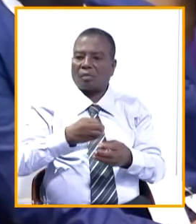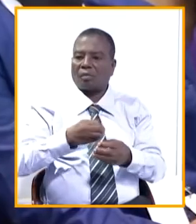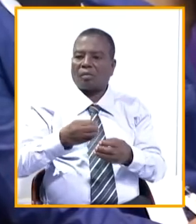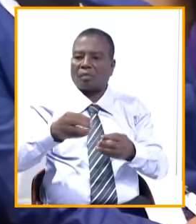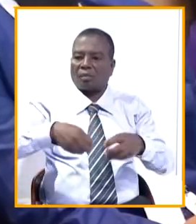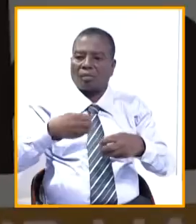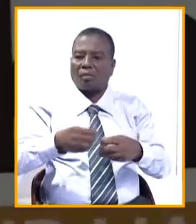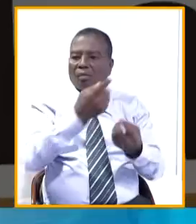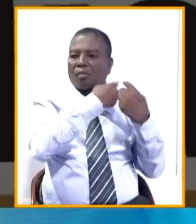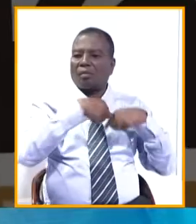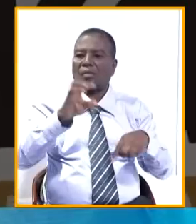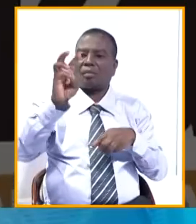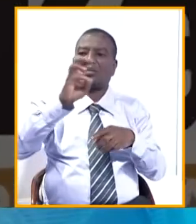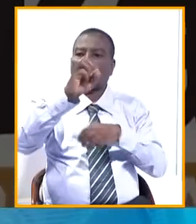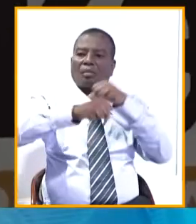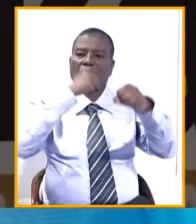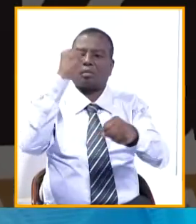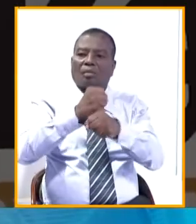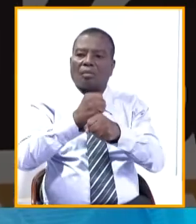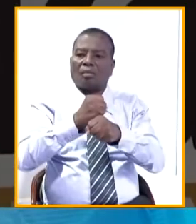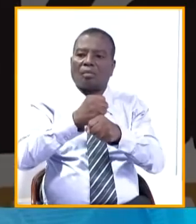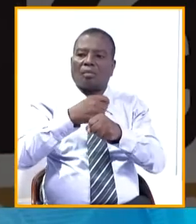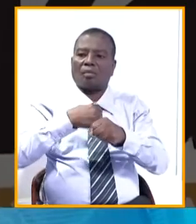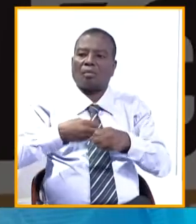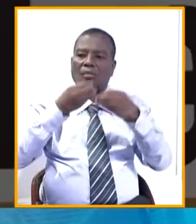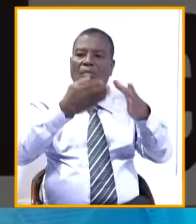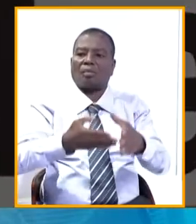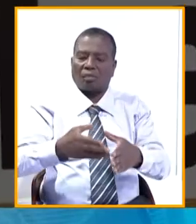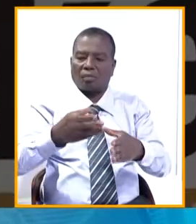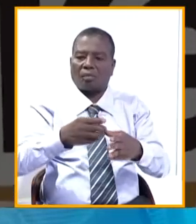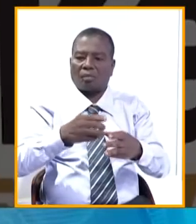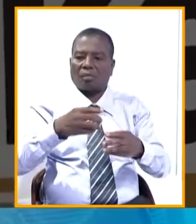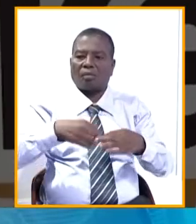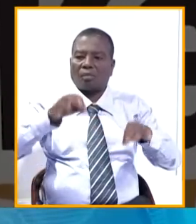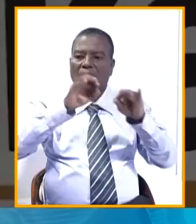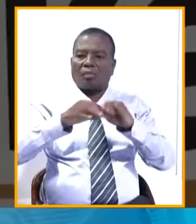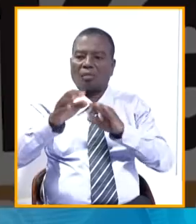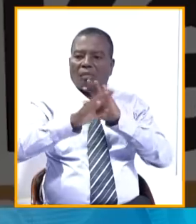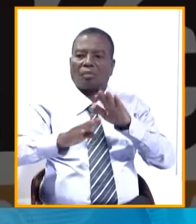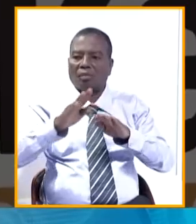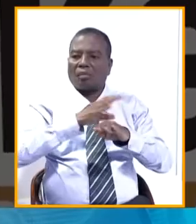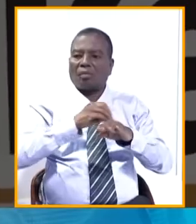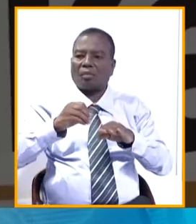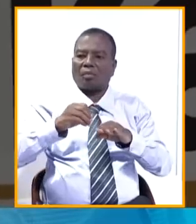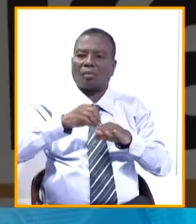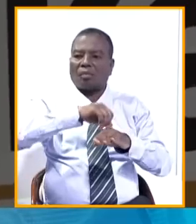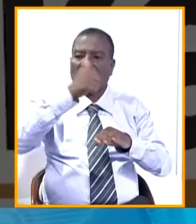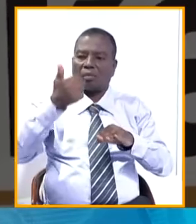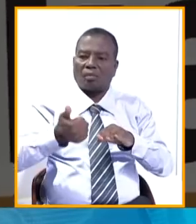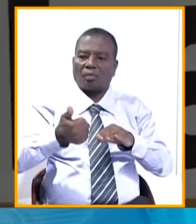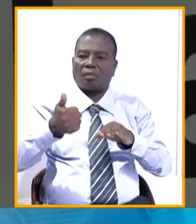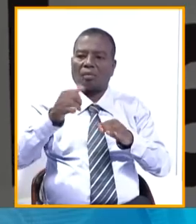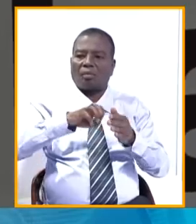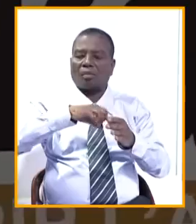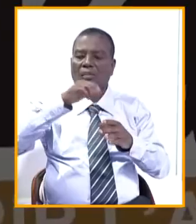produisent. Depuis 60 ans, jamais l'accès aux denrées alimentaires de base n'avait été aussi difficile